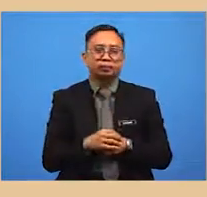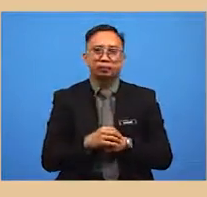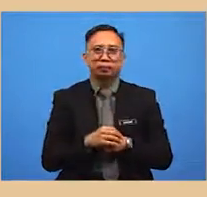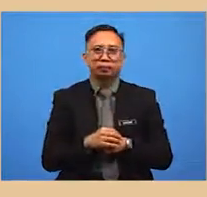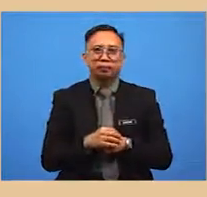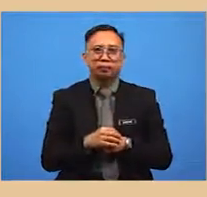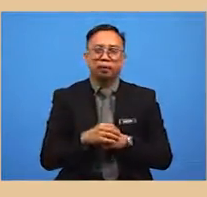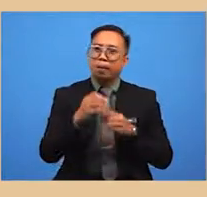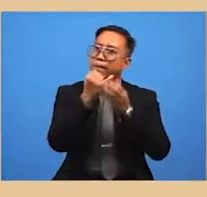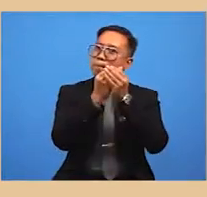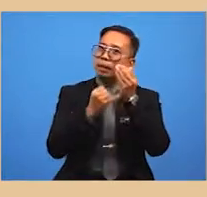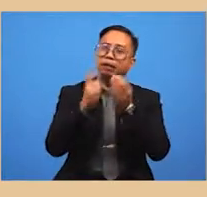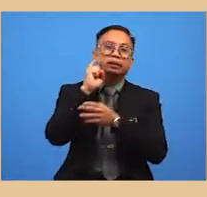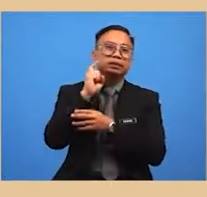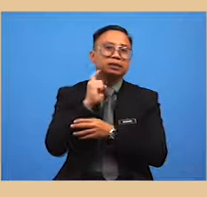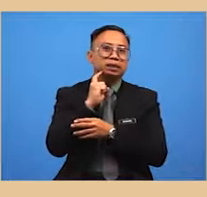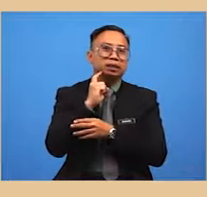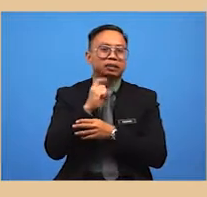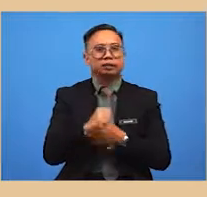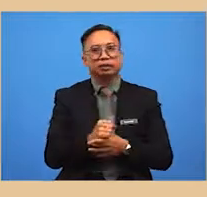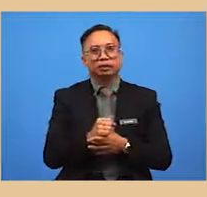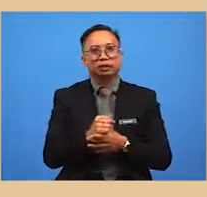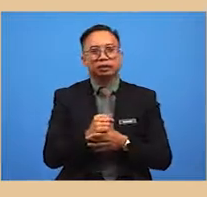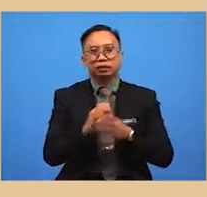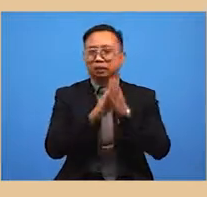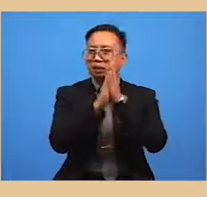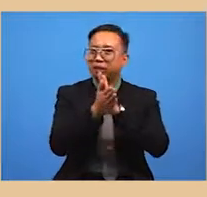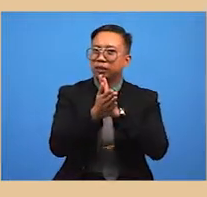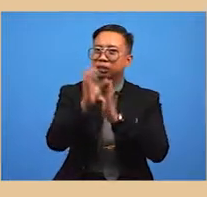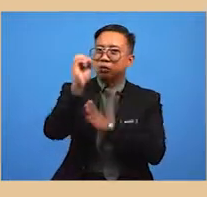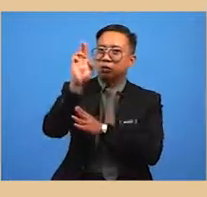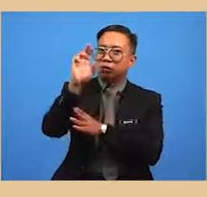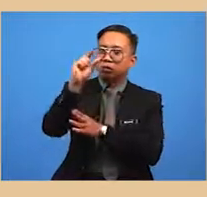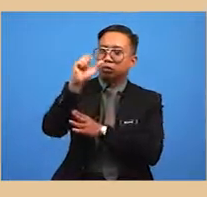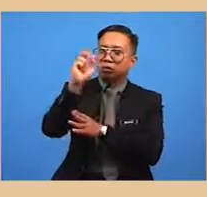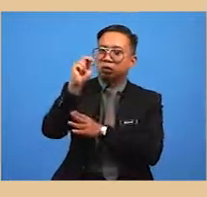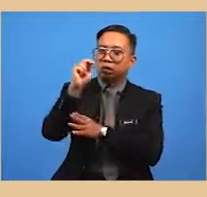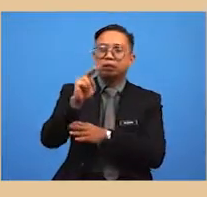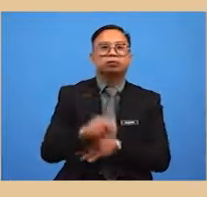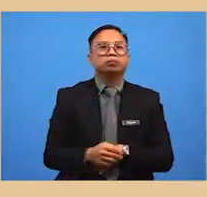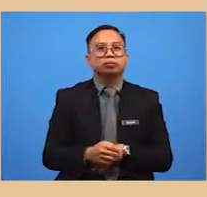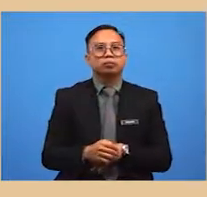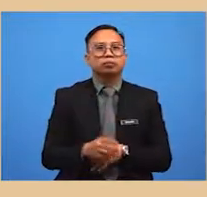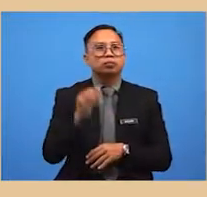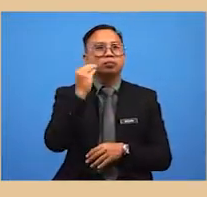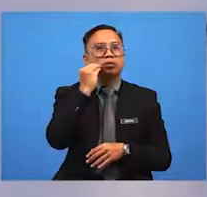seks dalam angiosperma berlaku melalui organ yang unik dikenali sebagai